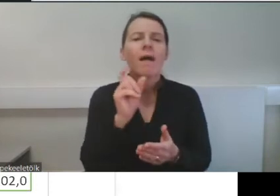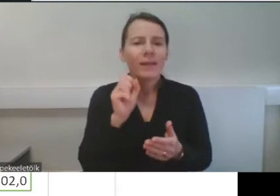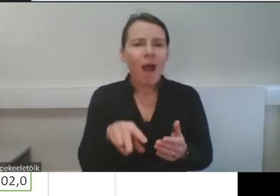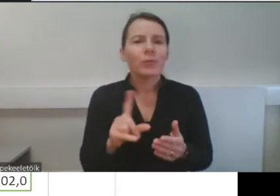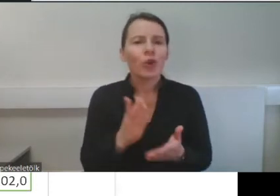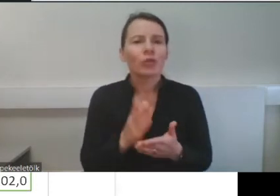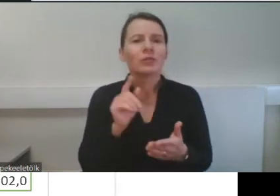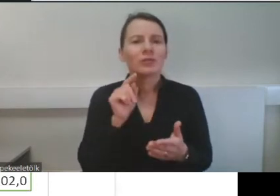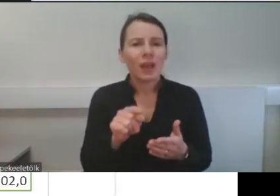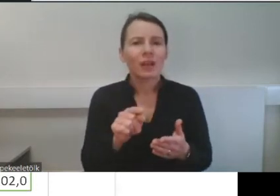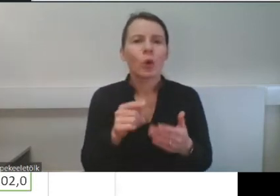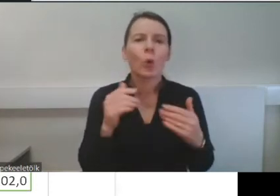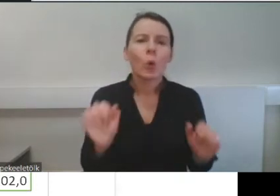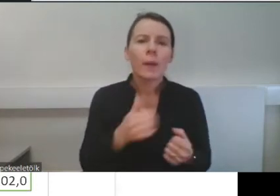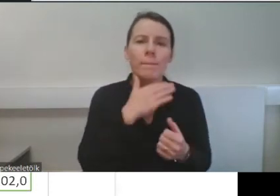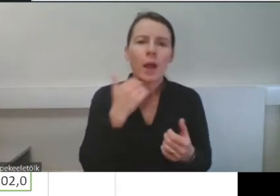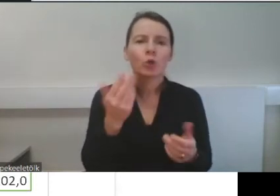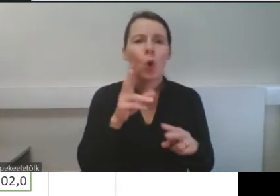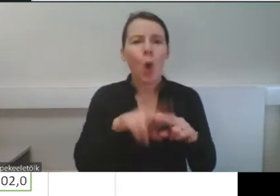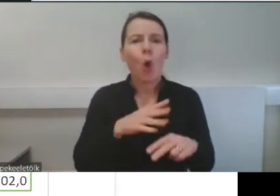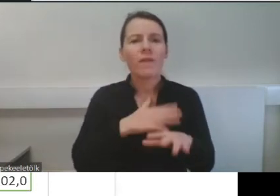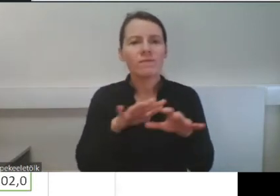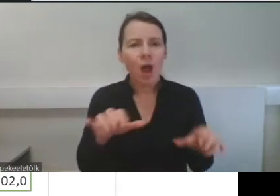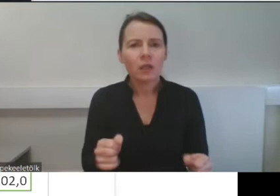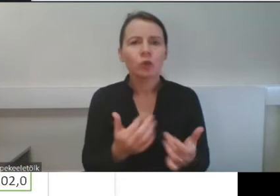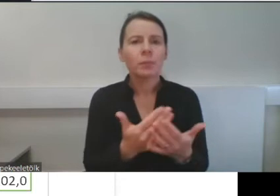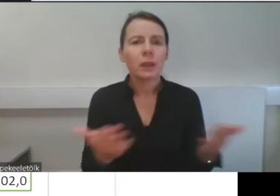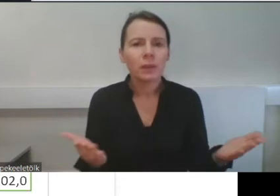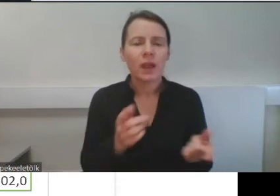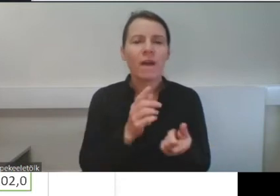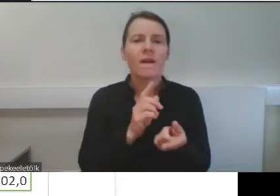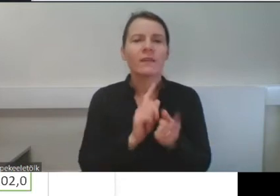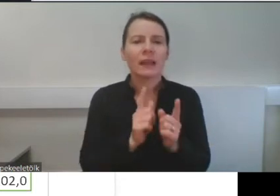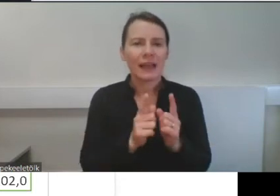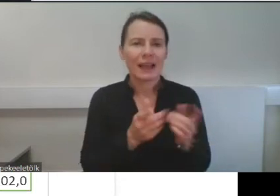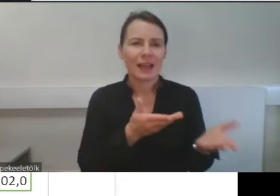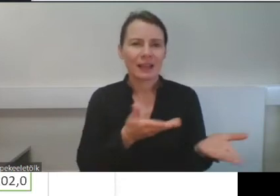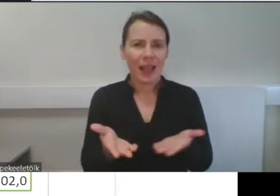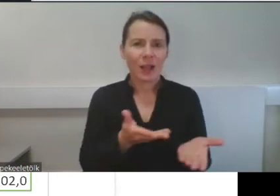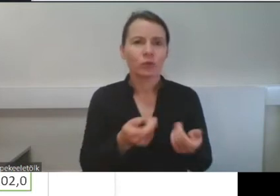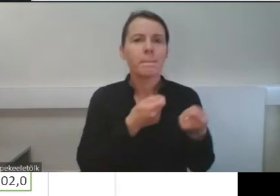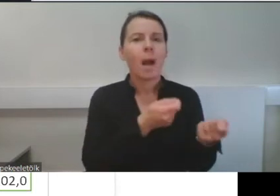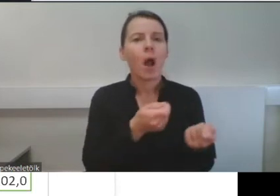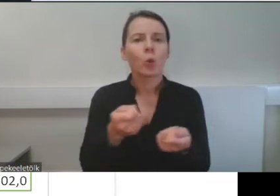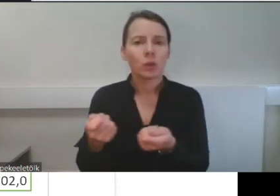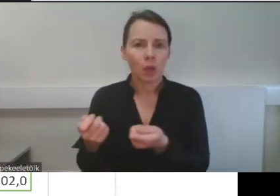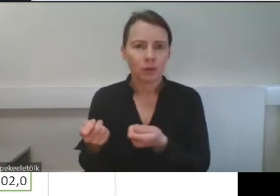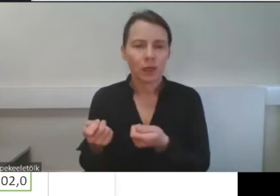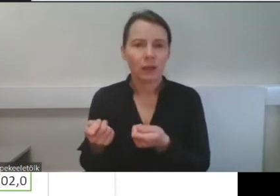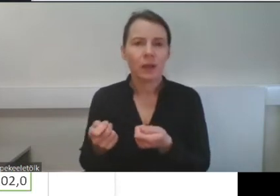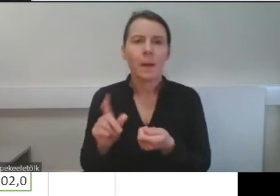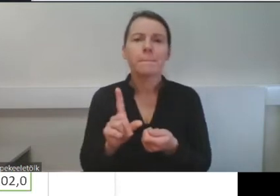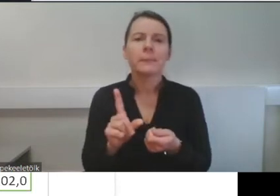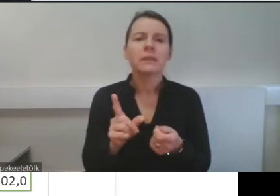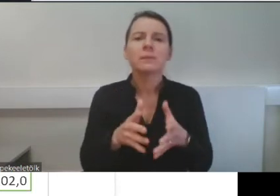liik on olnud siis nagu suurem, mis teemal pöördumisi ühes kuus on tehtud. Et tervislik